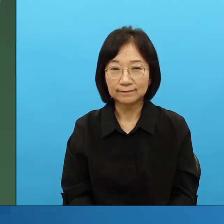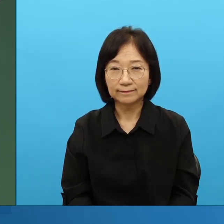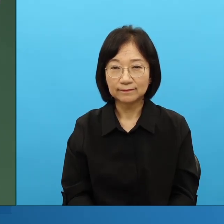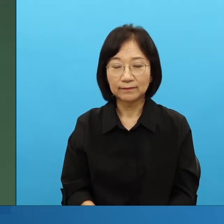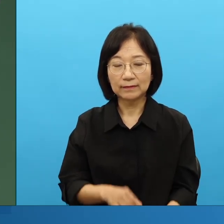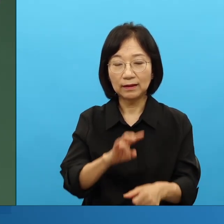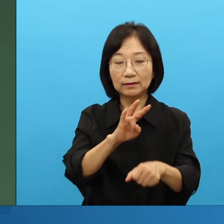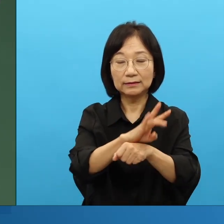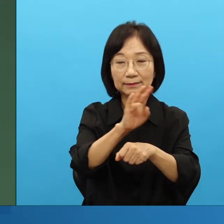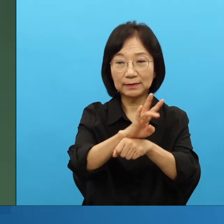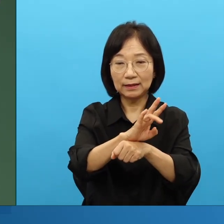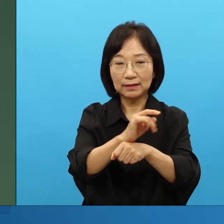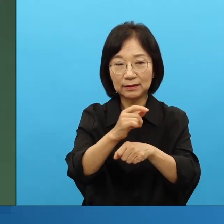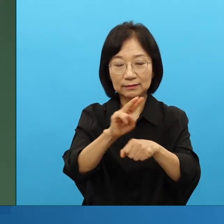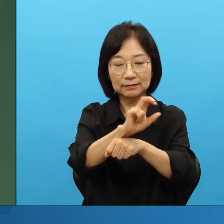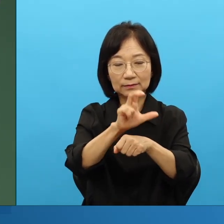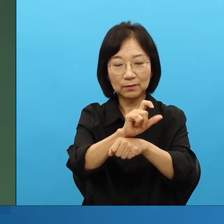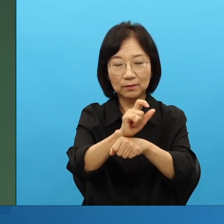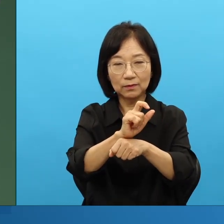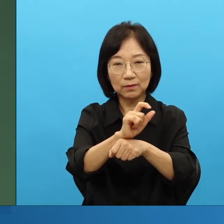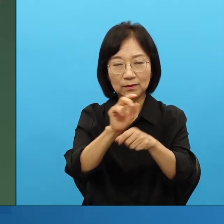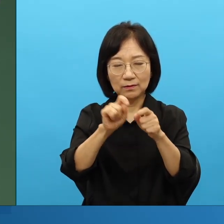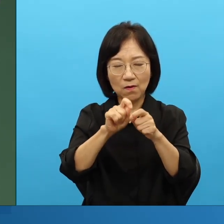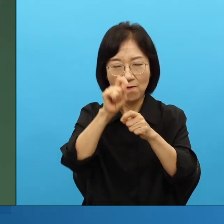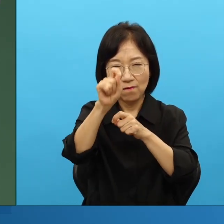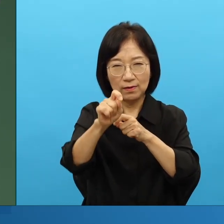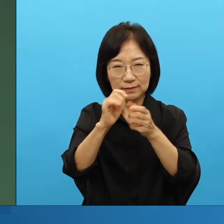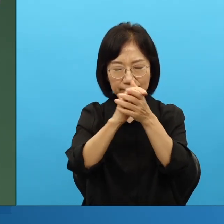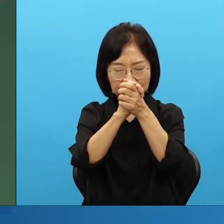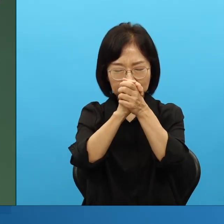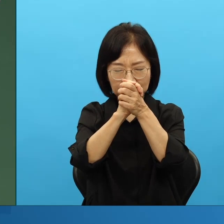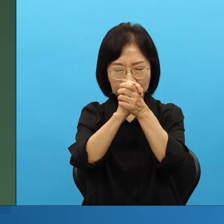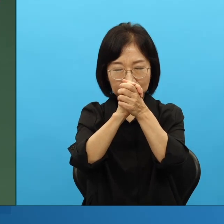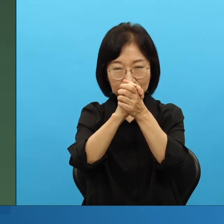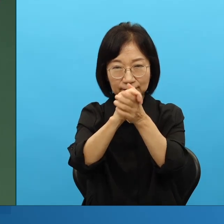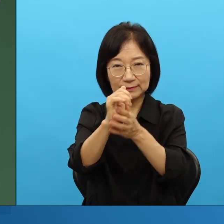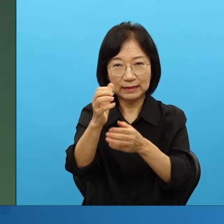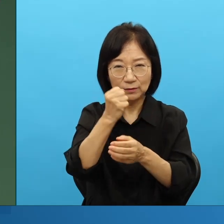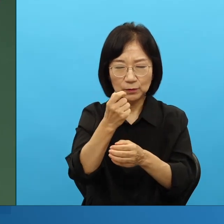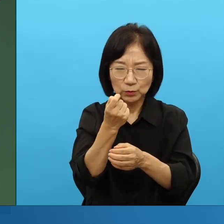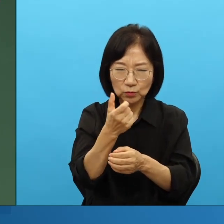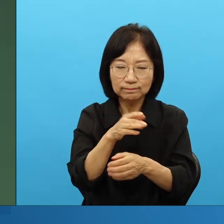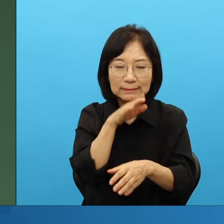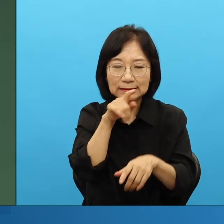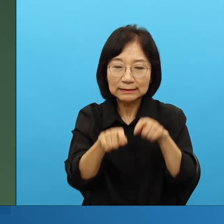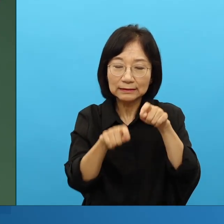좀 실행에 옮기면요, 잠깐만 우리네는 더 앞서가기 시작하면